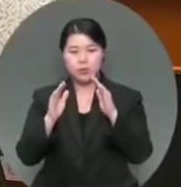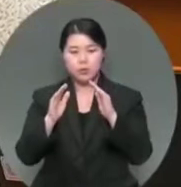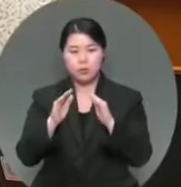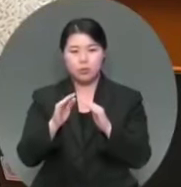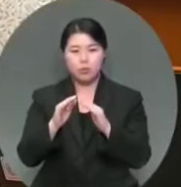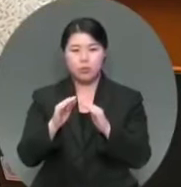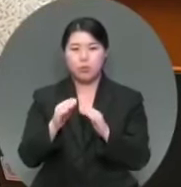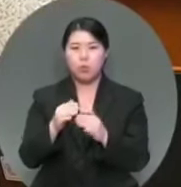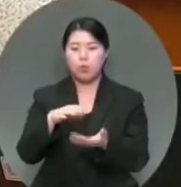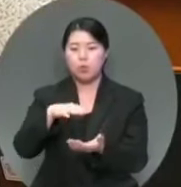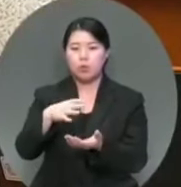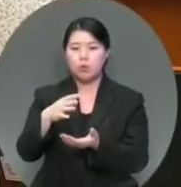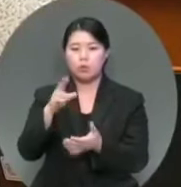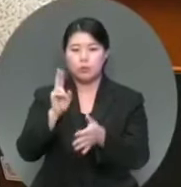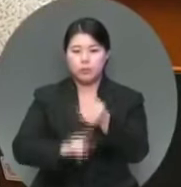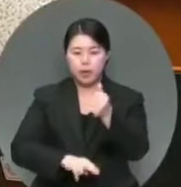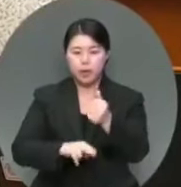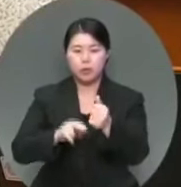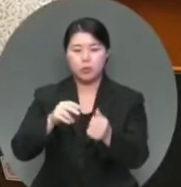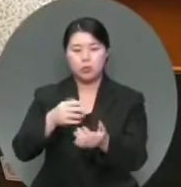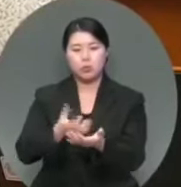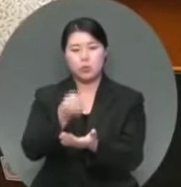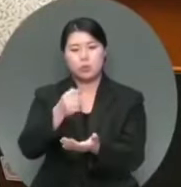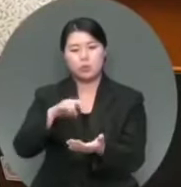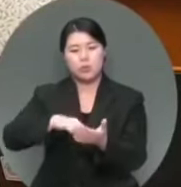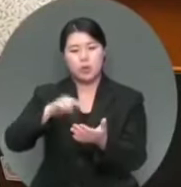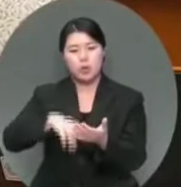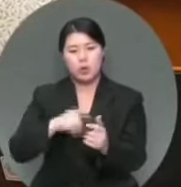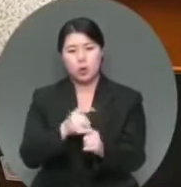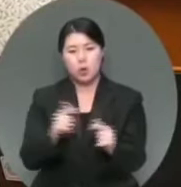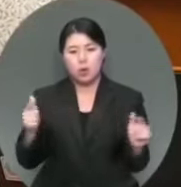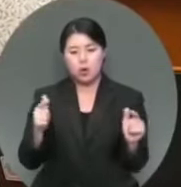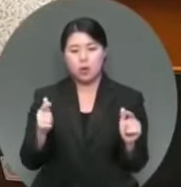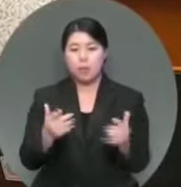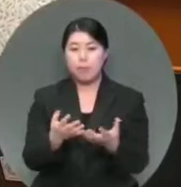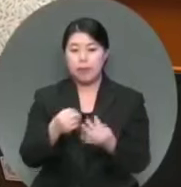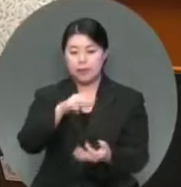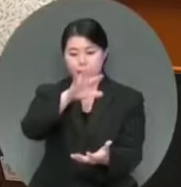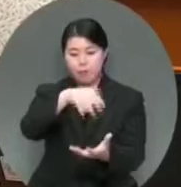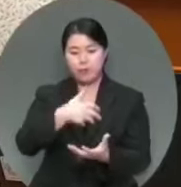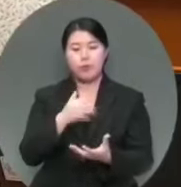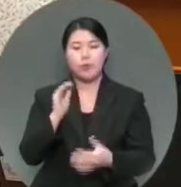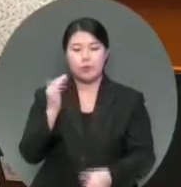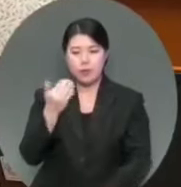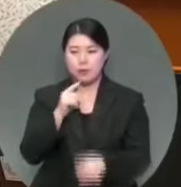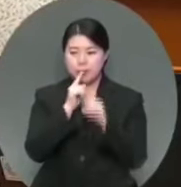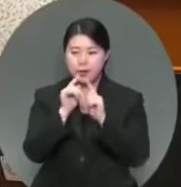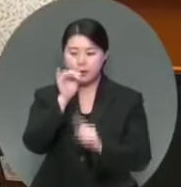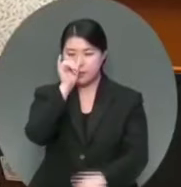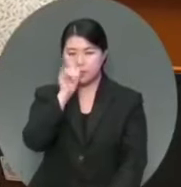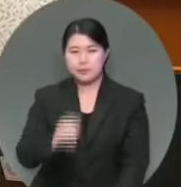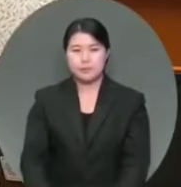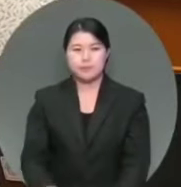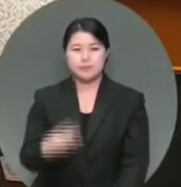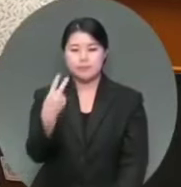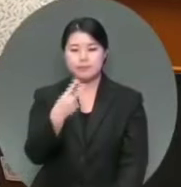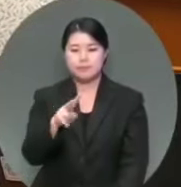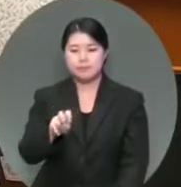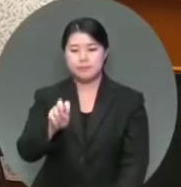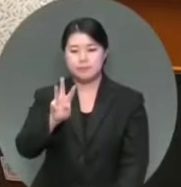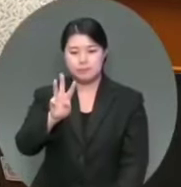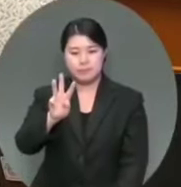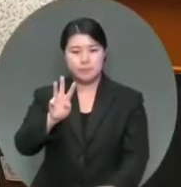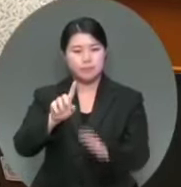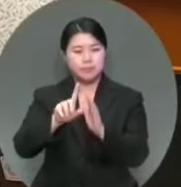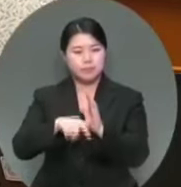대비 증가되어서 더 많이 거쳤다는, 그 부분은 더 많이 거쳤다는 얘기가 있고요.